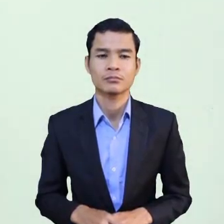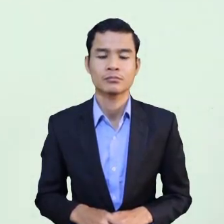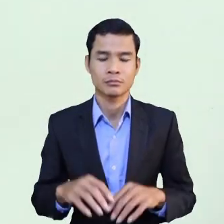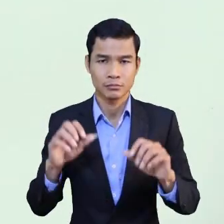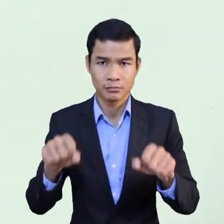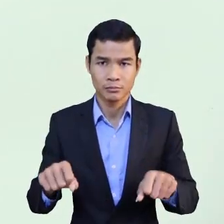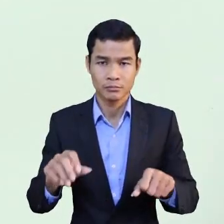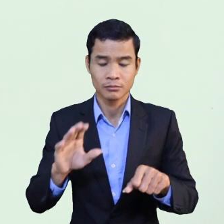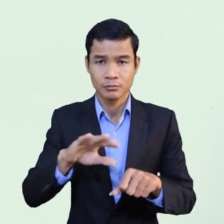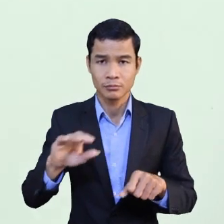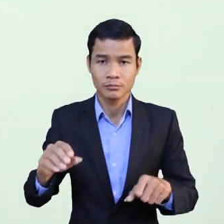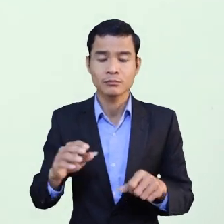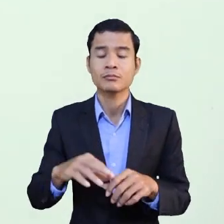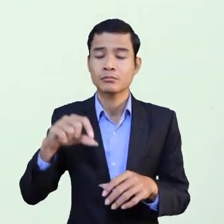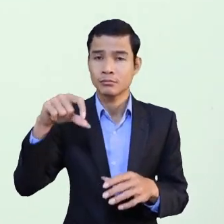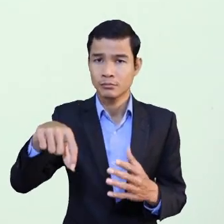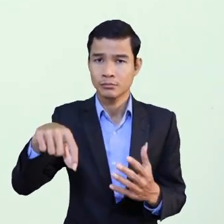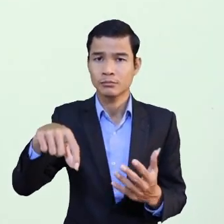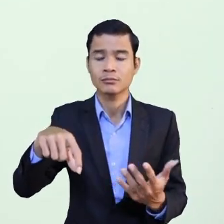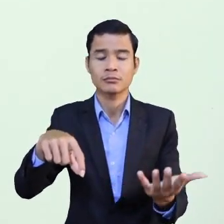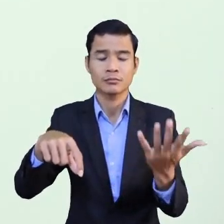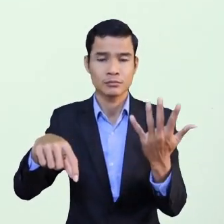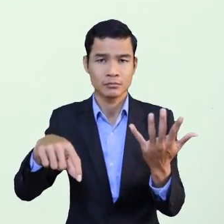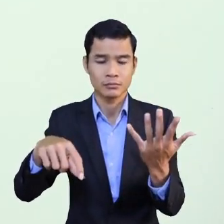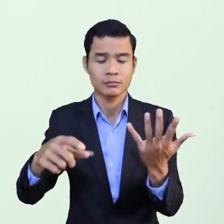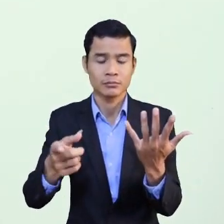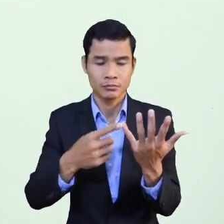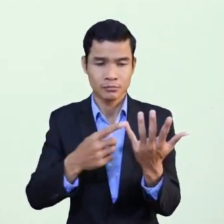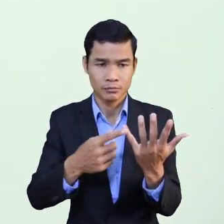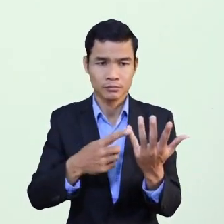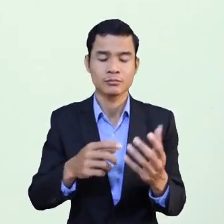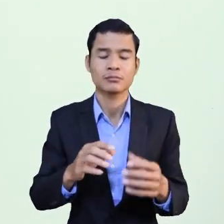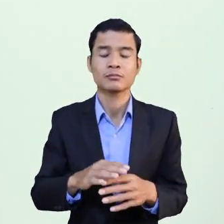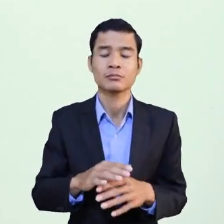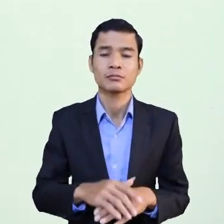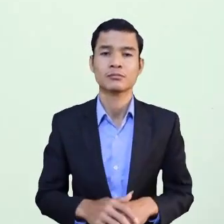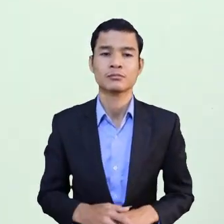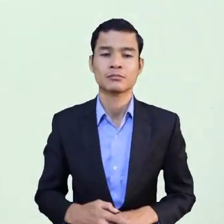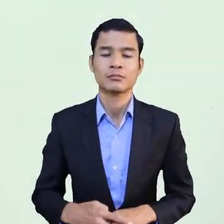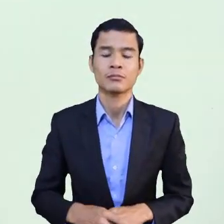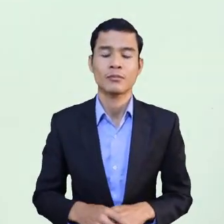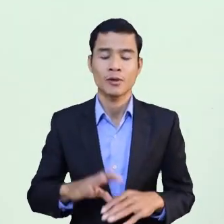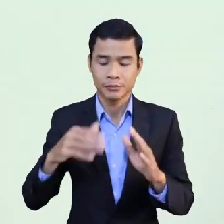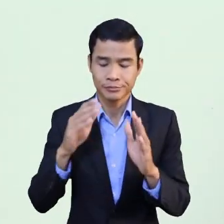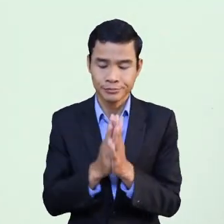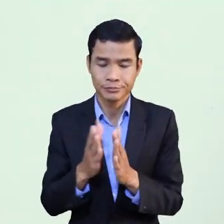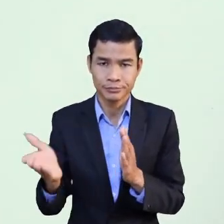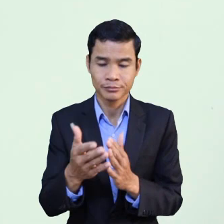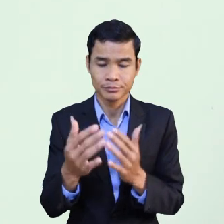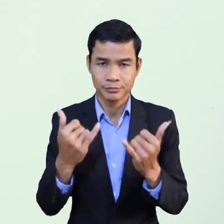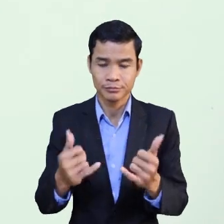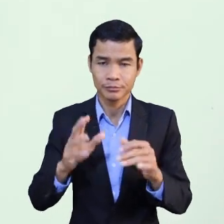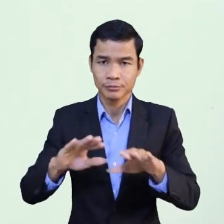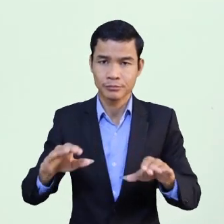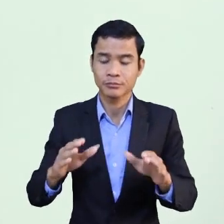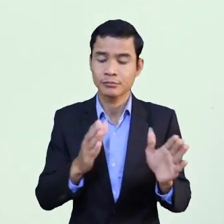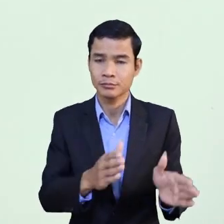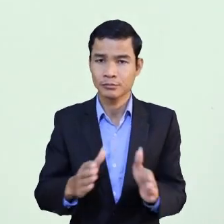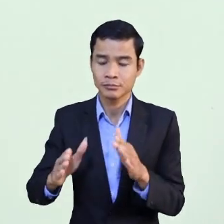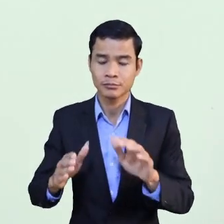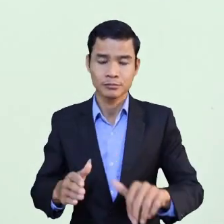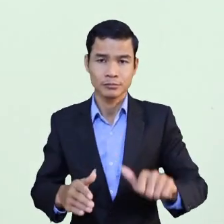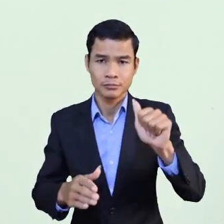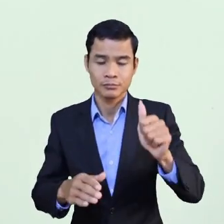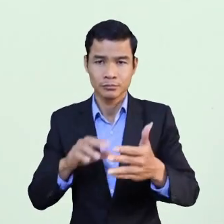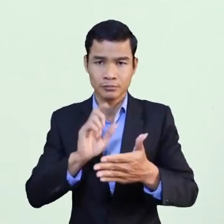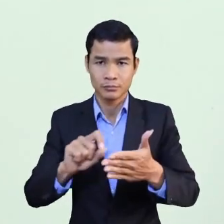ចាអញ្ចឹងកេគឺមានអក្សរកនិងស្រៈអេចាអរគុណកូនកូនឥឡូវកូនកូនត្រៀមក្តារឈ្នួនសរ